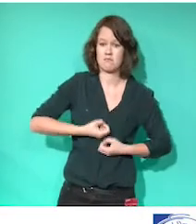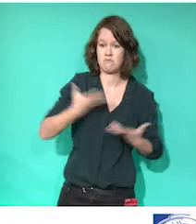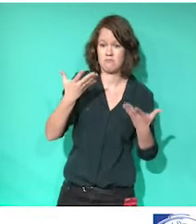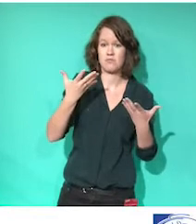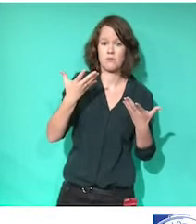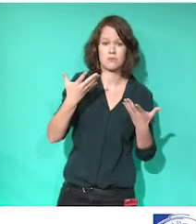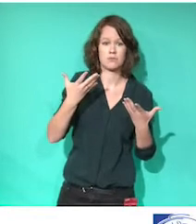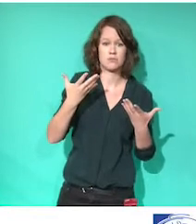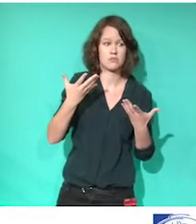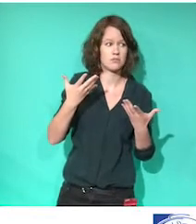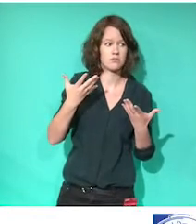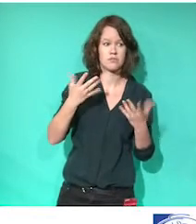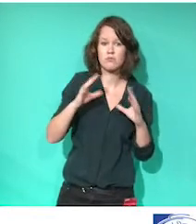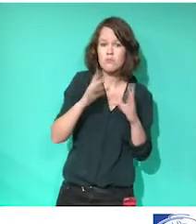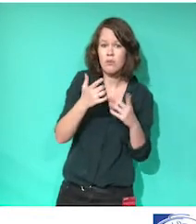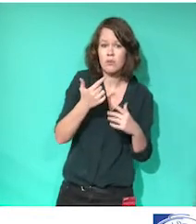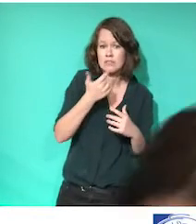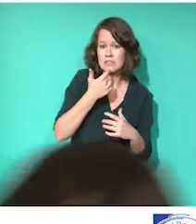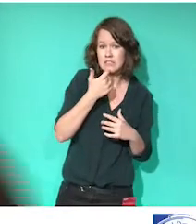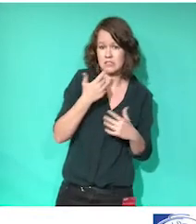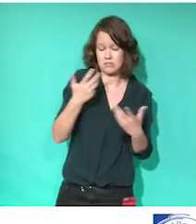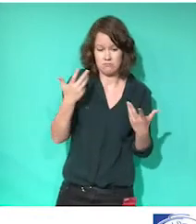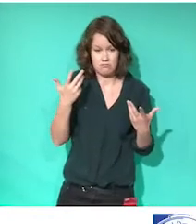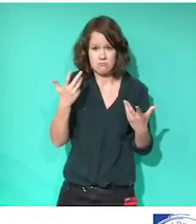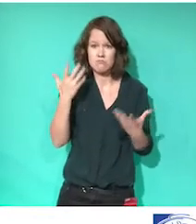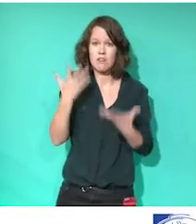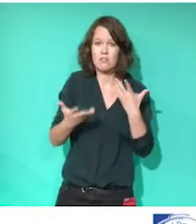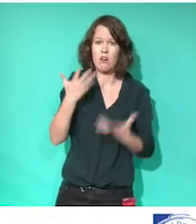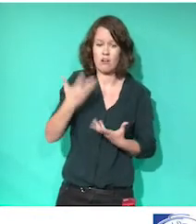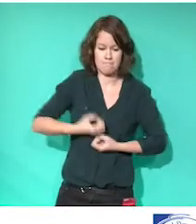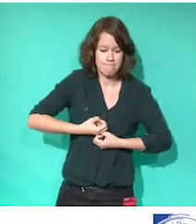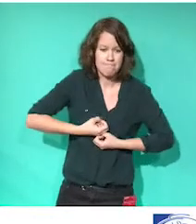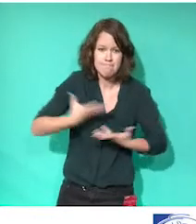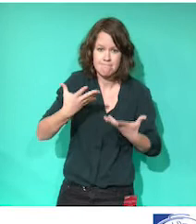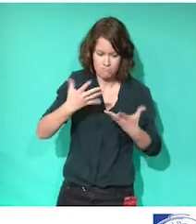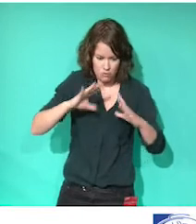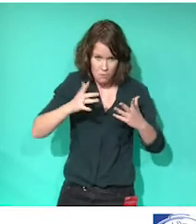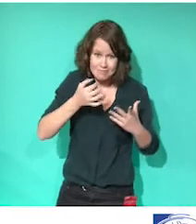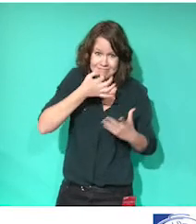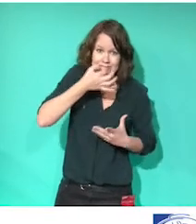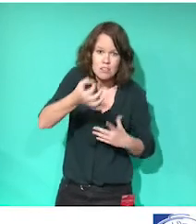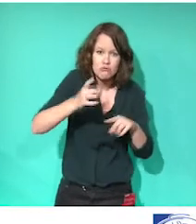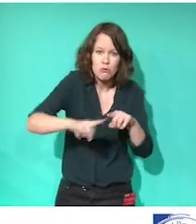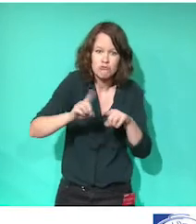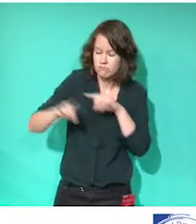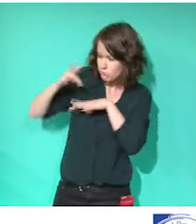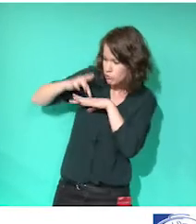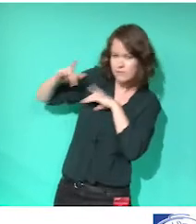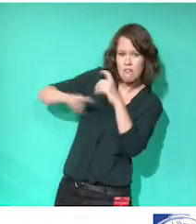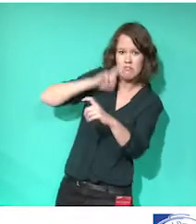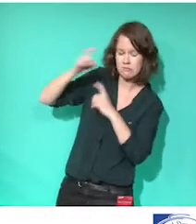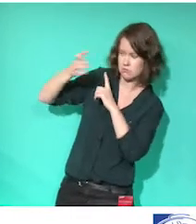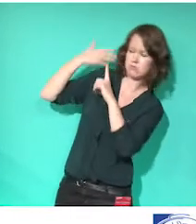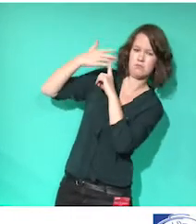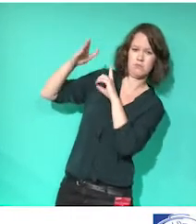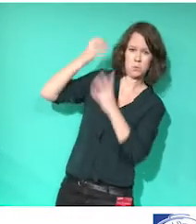à verbaliser en fait la violence qu'on a subie, et quelquefois effectivement, on n'arrive pas encore à mettre le mot sur la violence qu'on subit. Mais quand